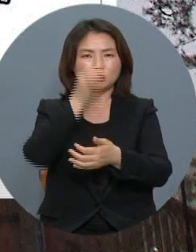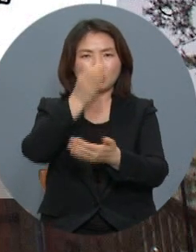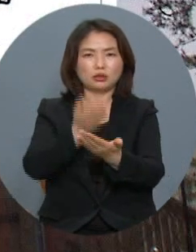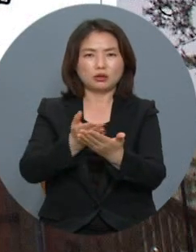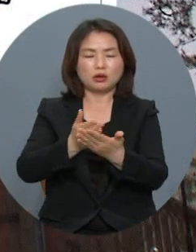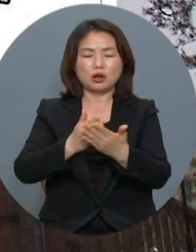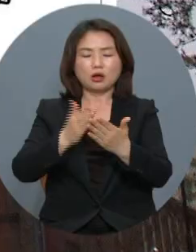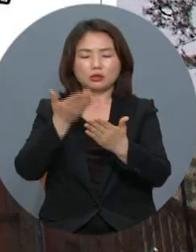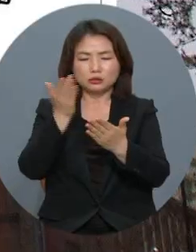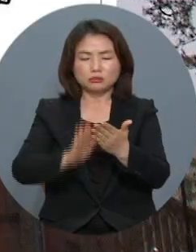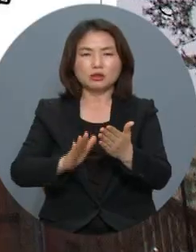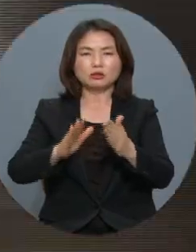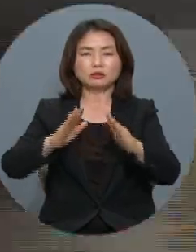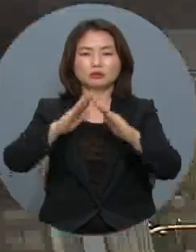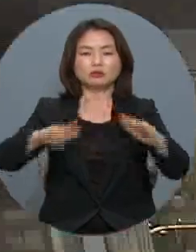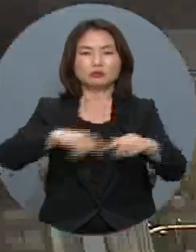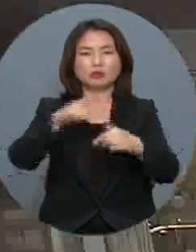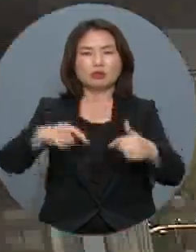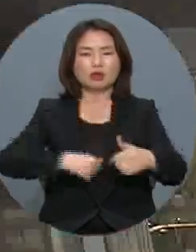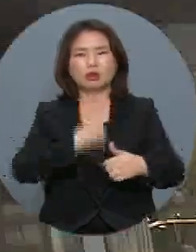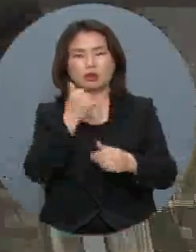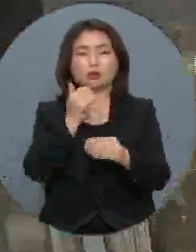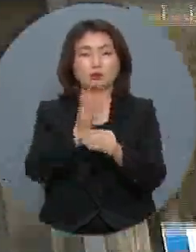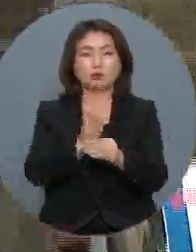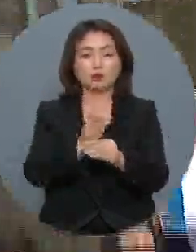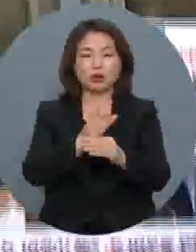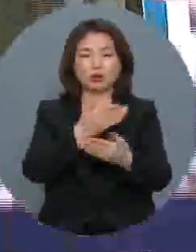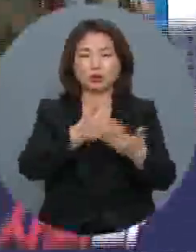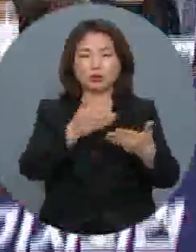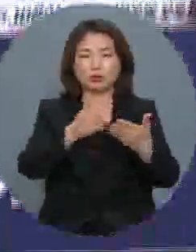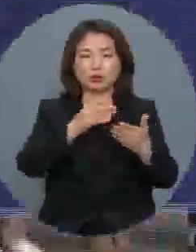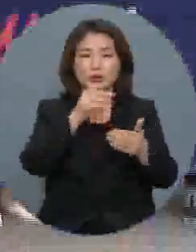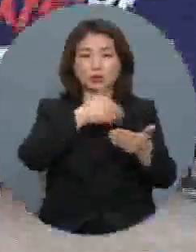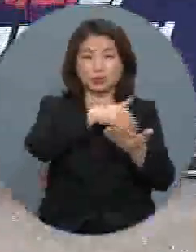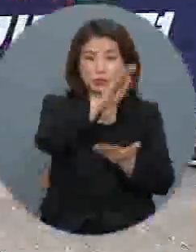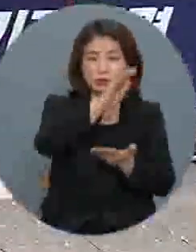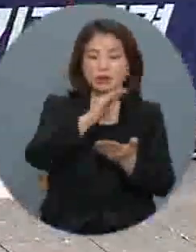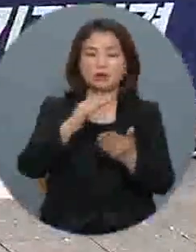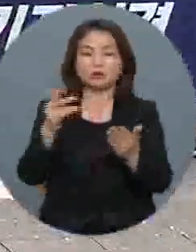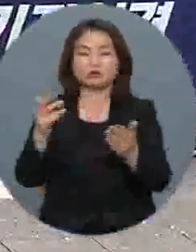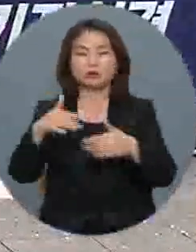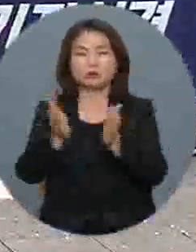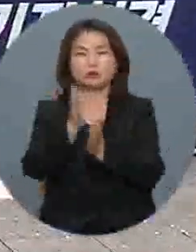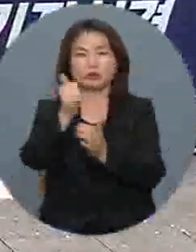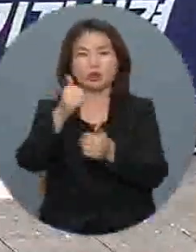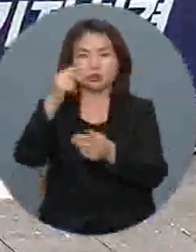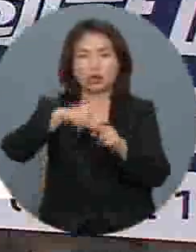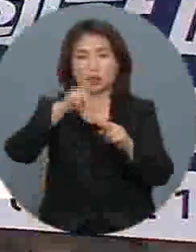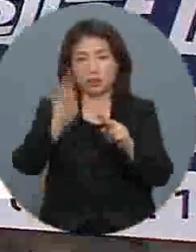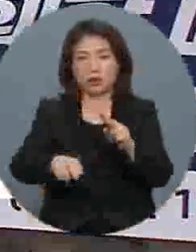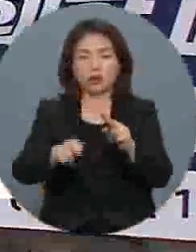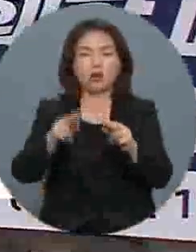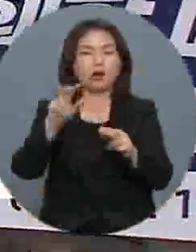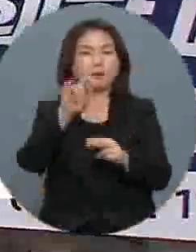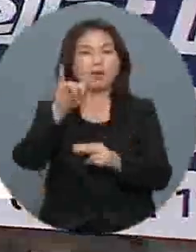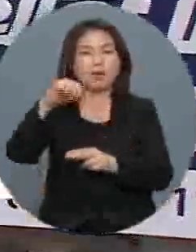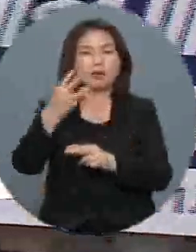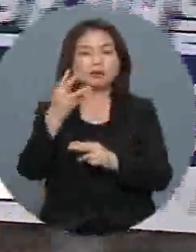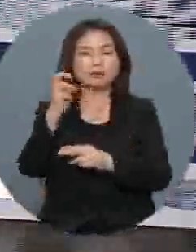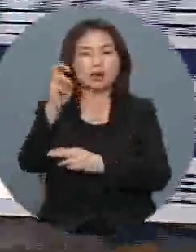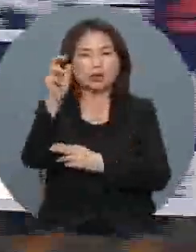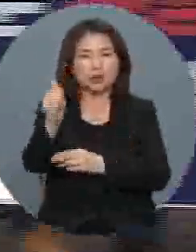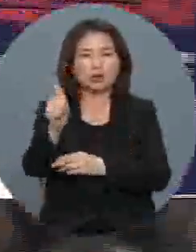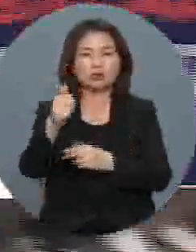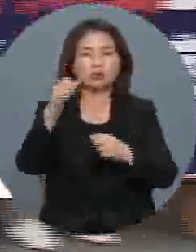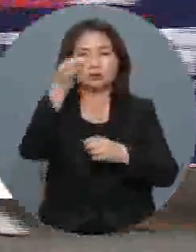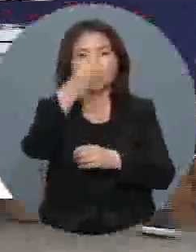시민사회의 분노는 사그라지지 않고 있습니다. 만평 작가 퇴출과 편집국장 사퇴와 함께 매일신문사 사장의